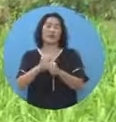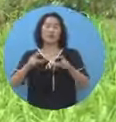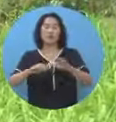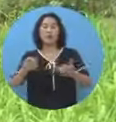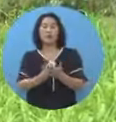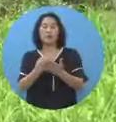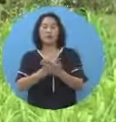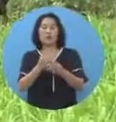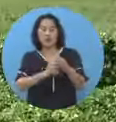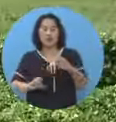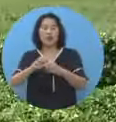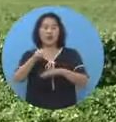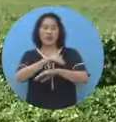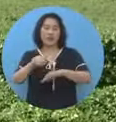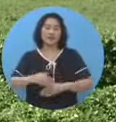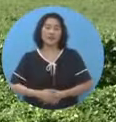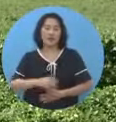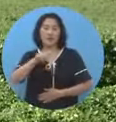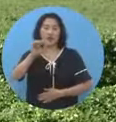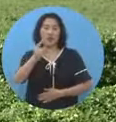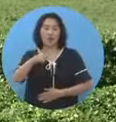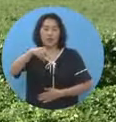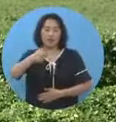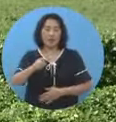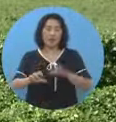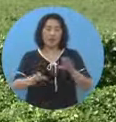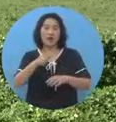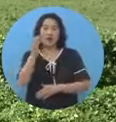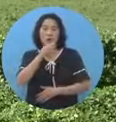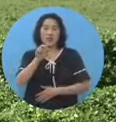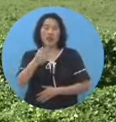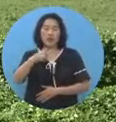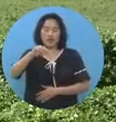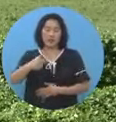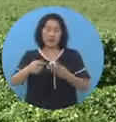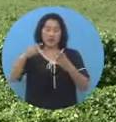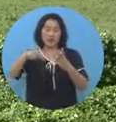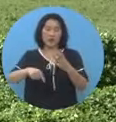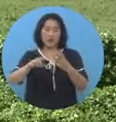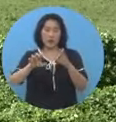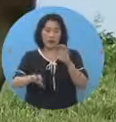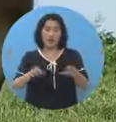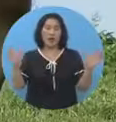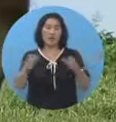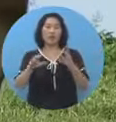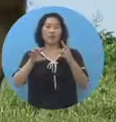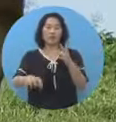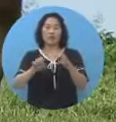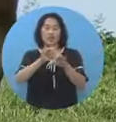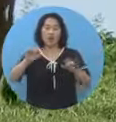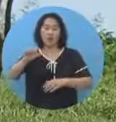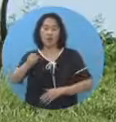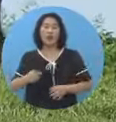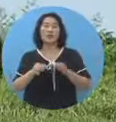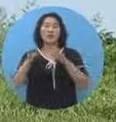만들어 주민 소득을 올릴 계획입니다. 장흥 옥촌마을, 여수 현천 3구마을 등 두 곳에 각각 5억